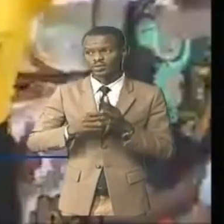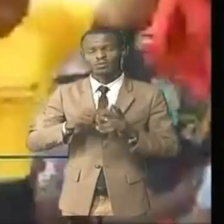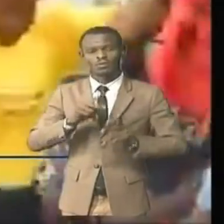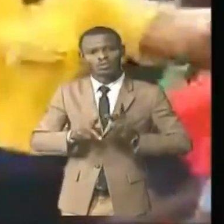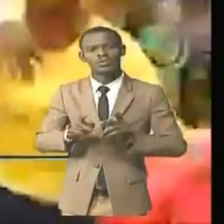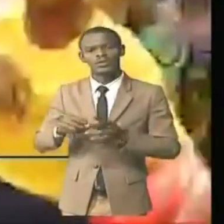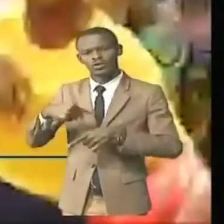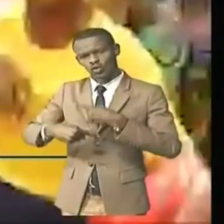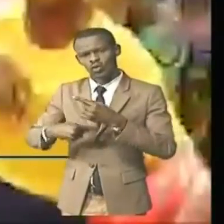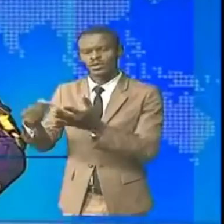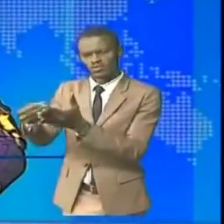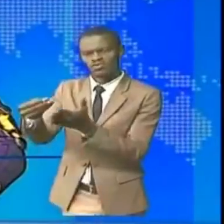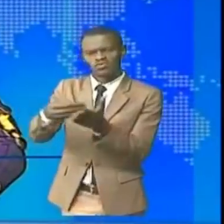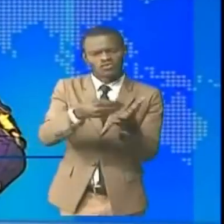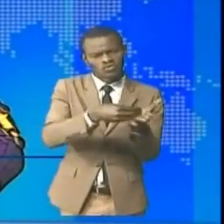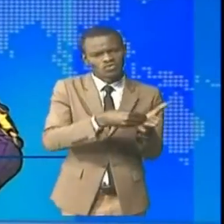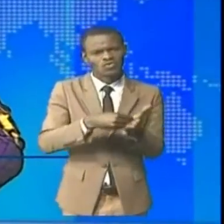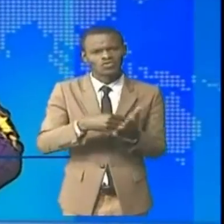débuté.